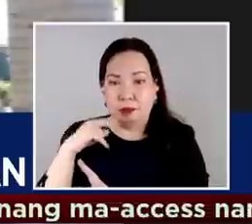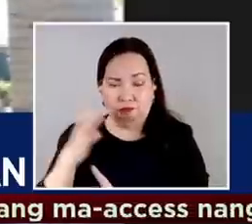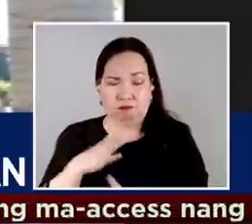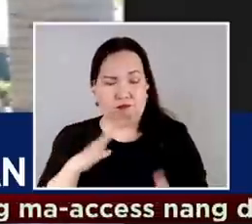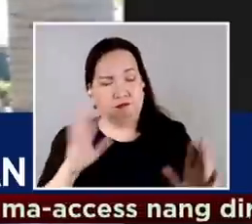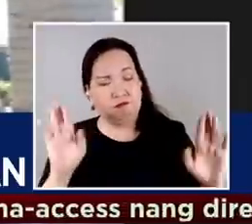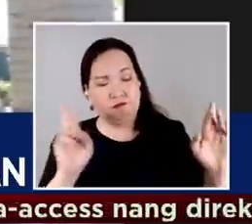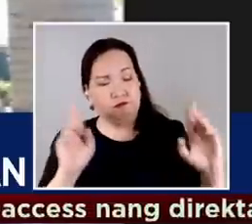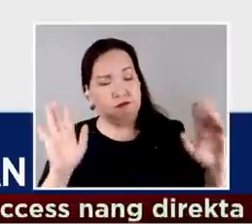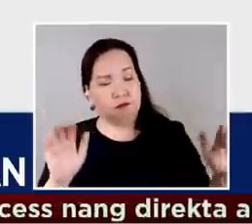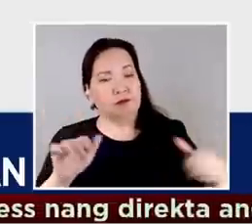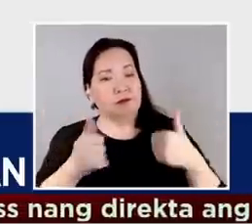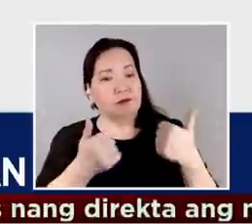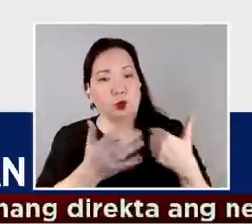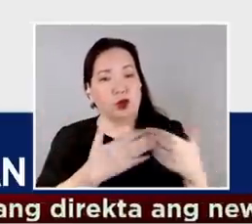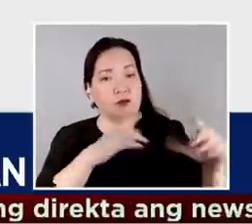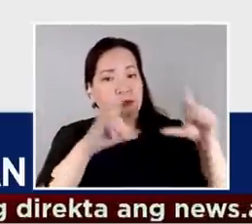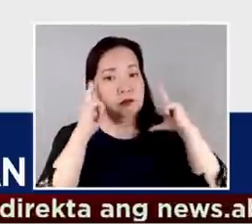kanya.